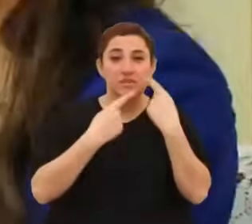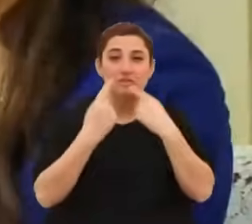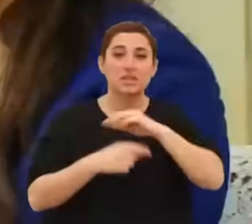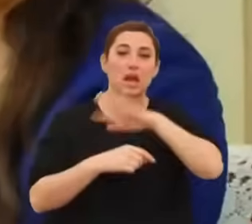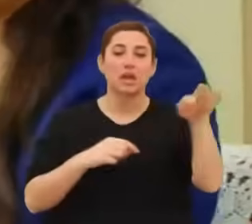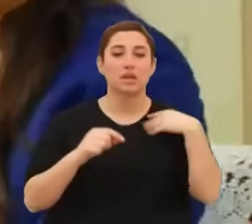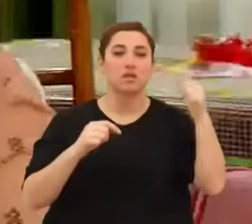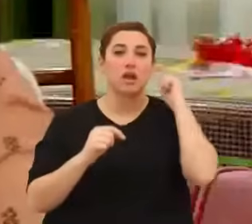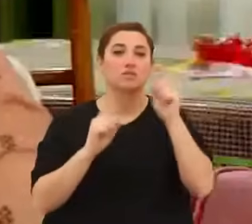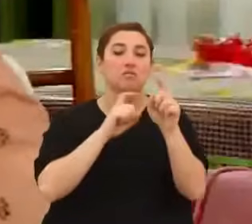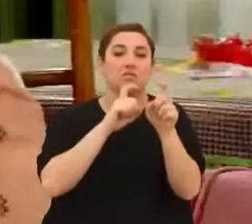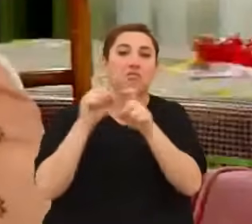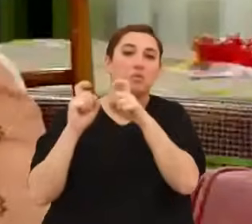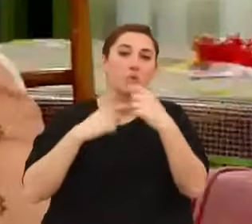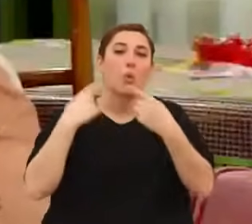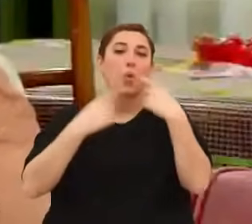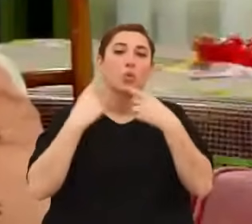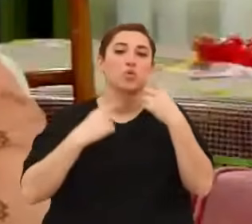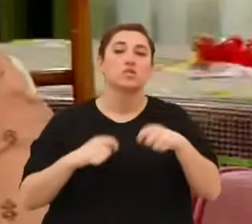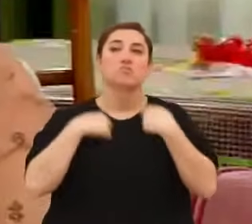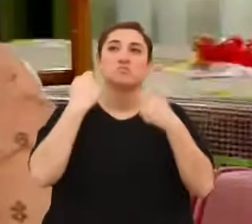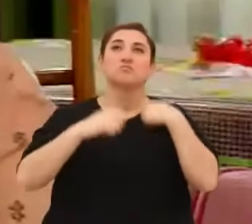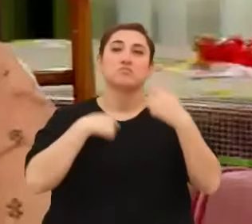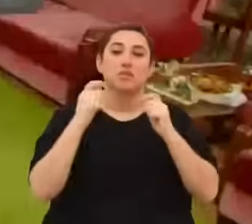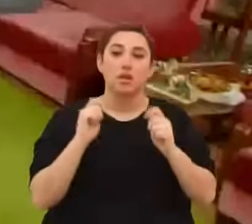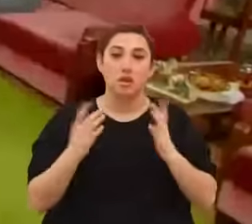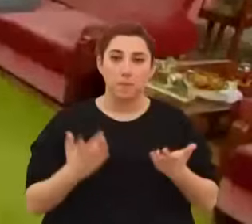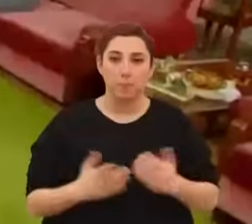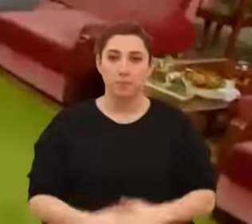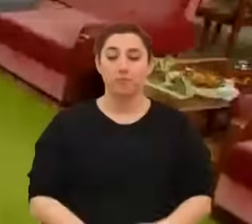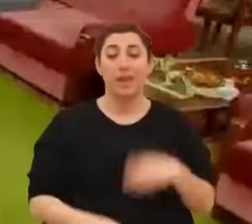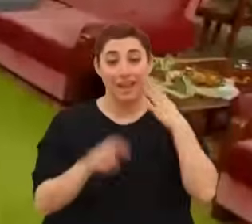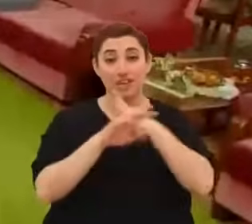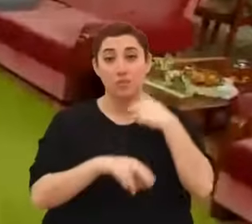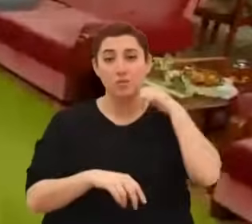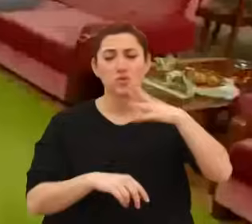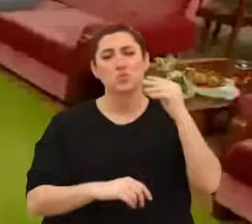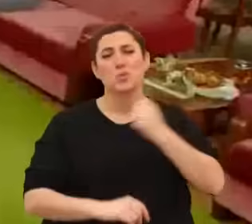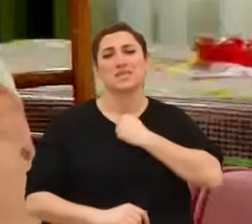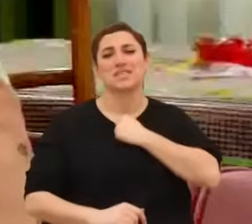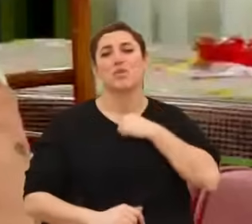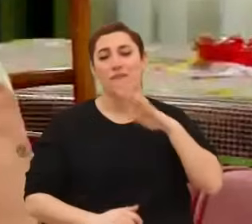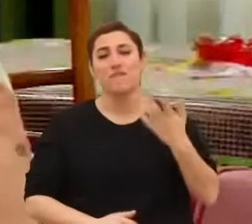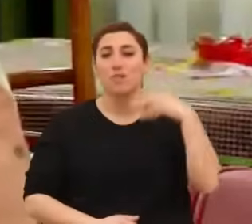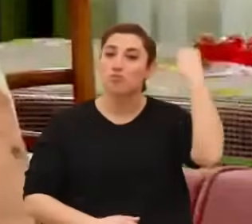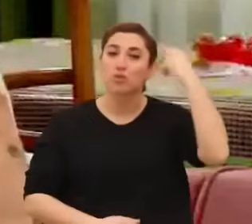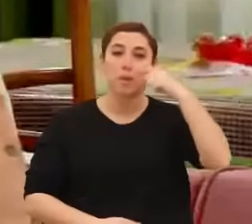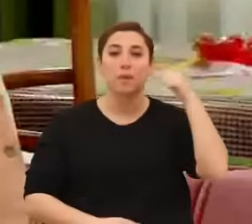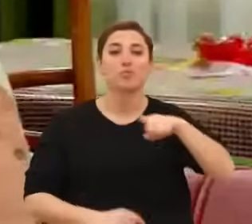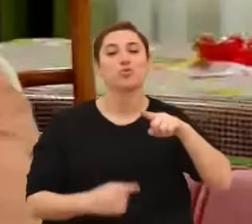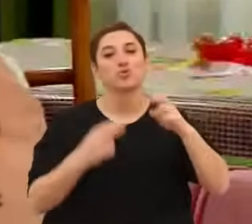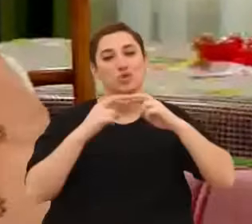fıs, herkes birbirinin arkasından konuşuyor, atıyor, tutuyor. Yani hakikaten ben bundan çok sıkılıyorum ve muhtar beyin